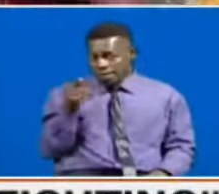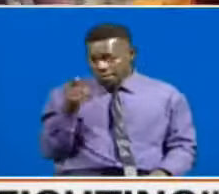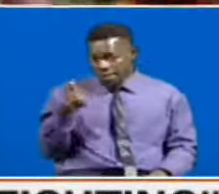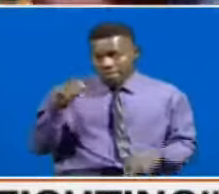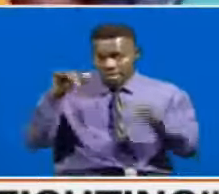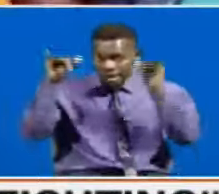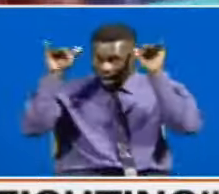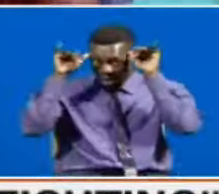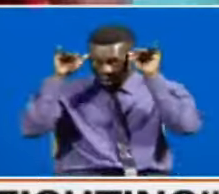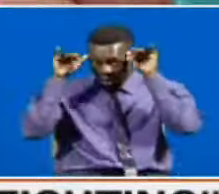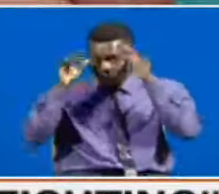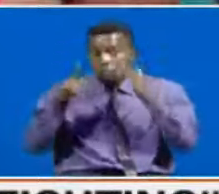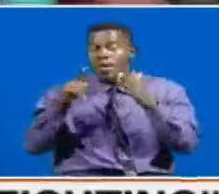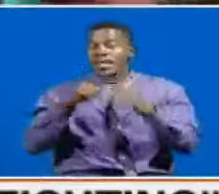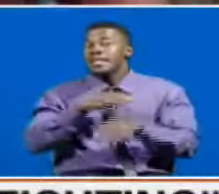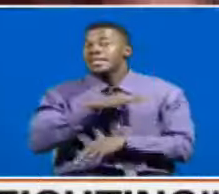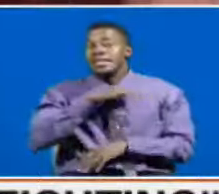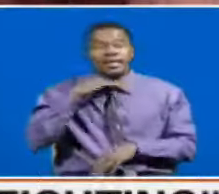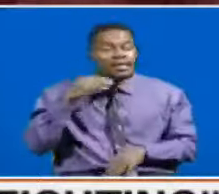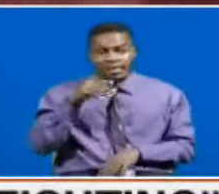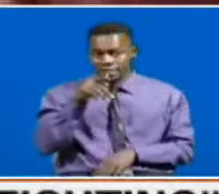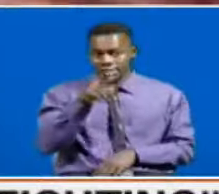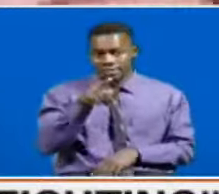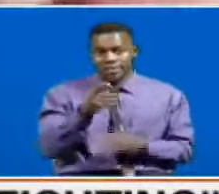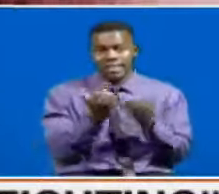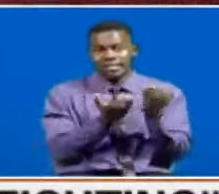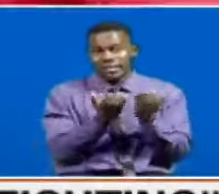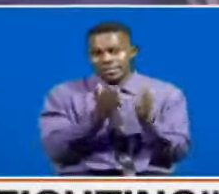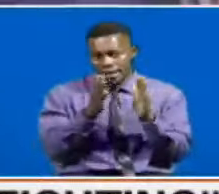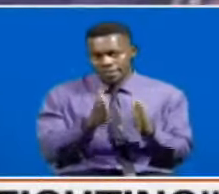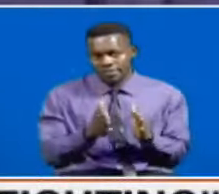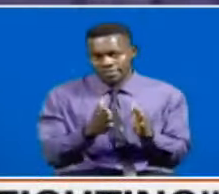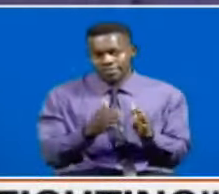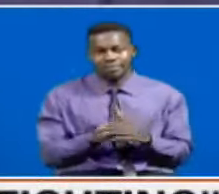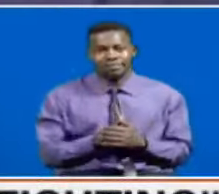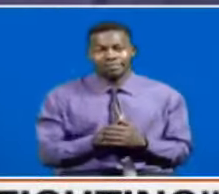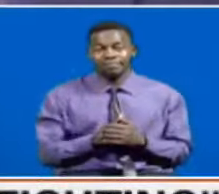na kumwacha hai wanaamini huenda kusababisha marudio ya mauti.